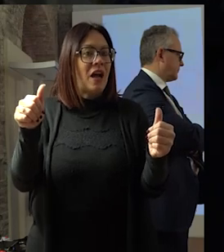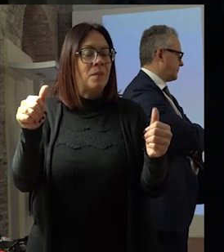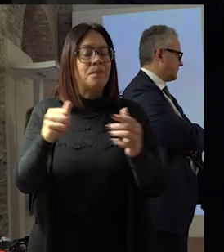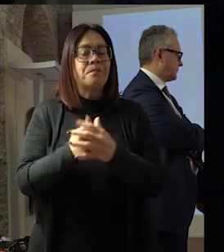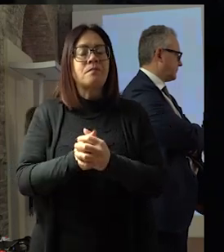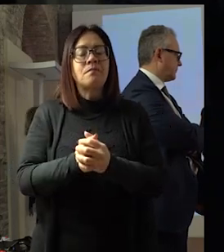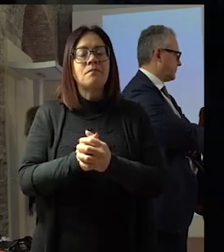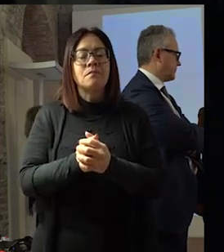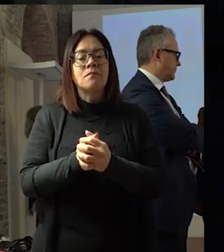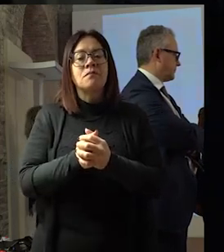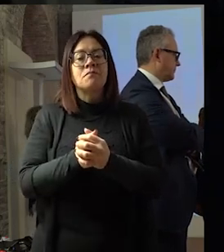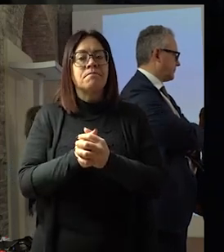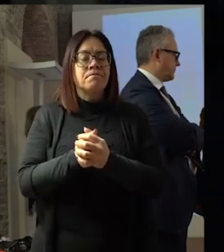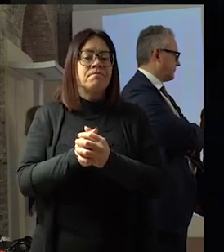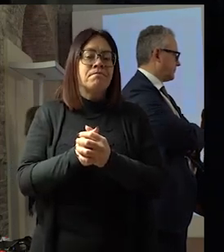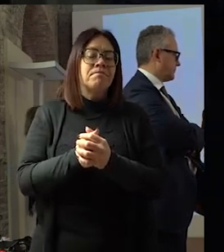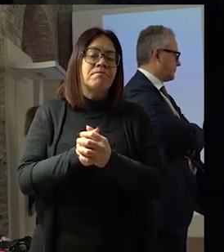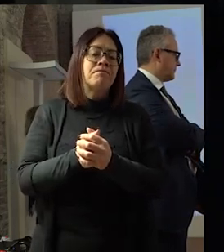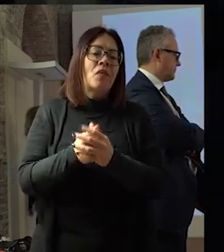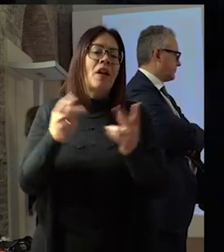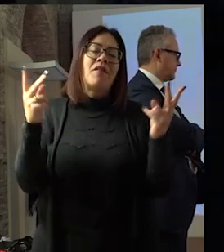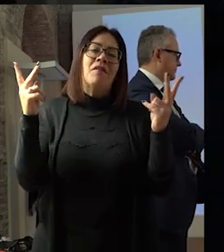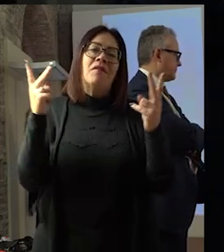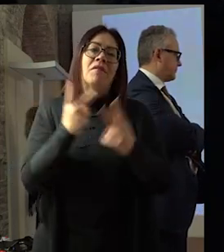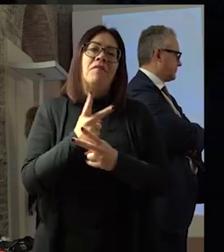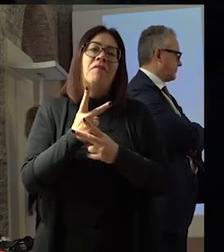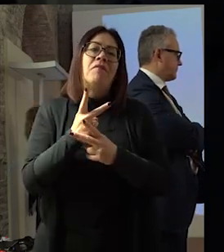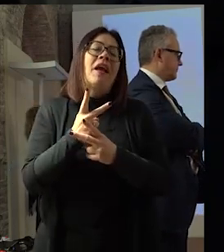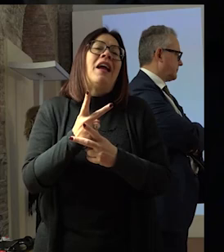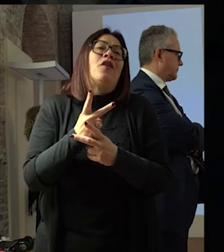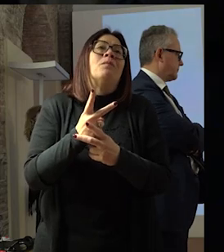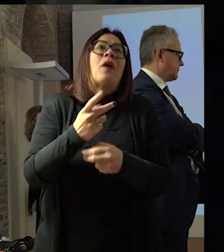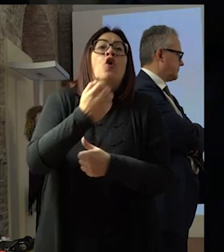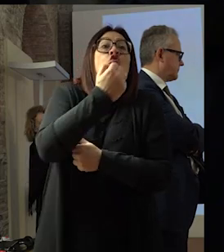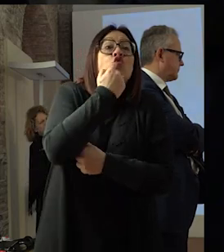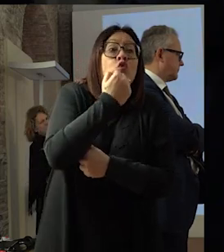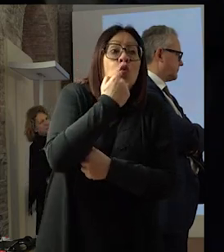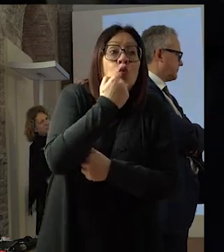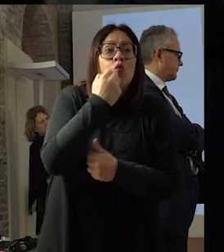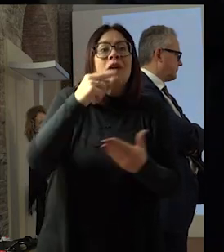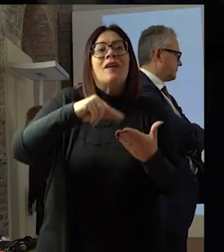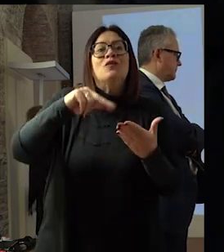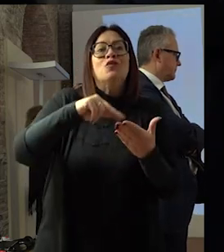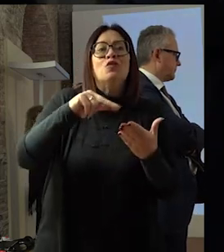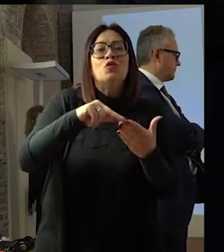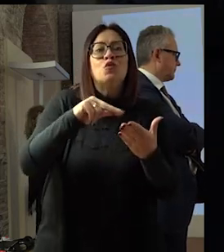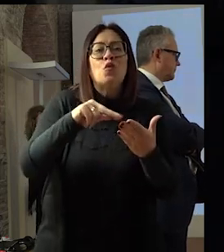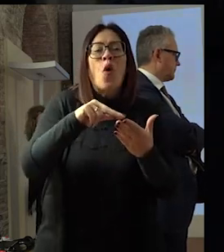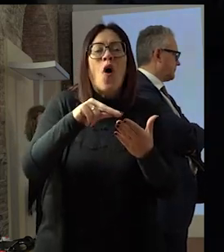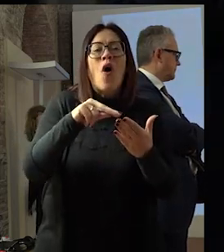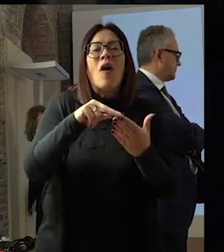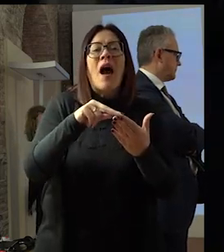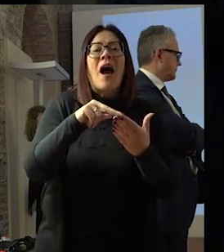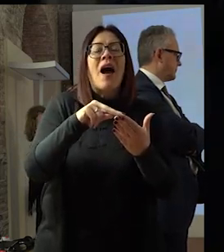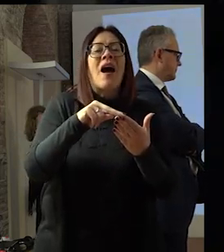E questo quindi non è per una chiedere scusa se le nostre scuole non sono del primo ciclo e del secondo